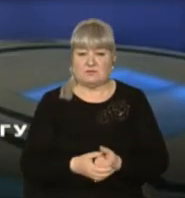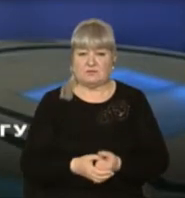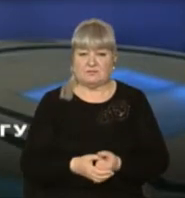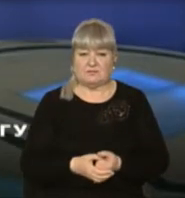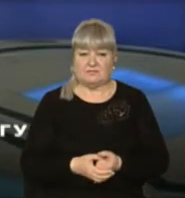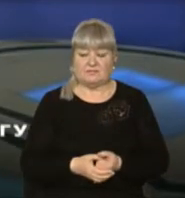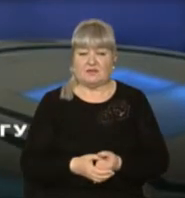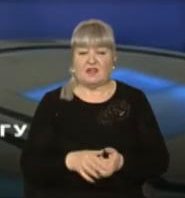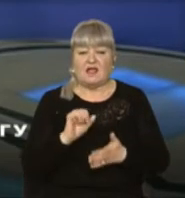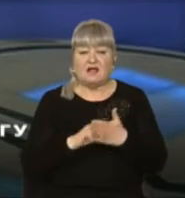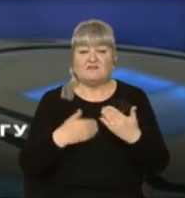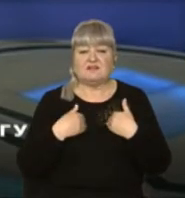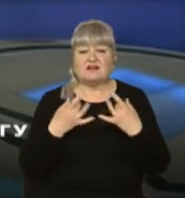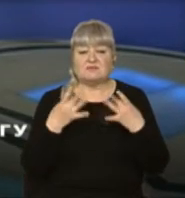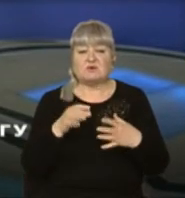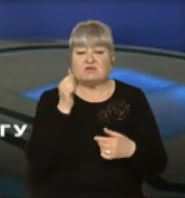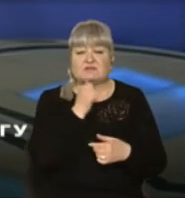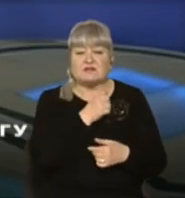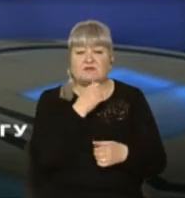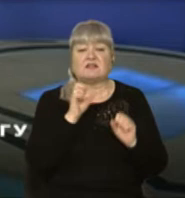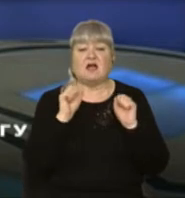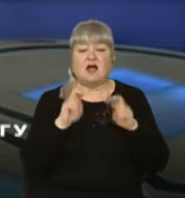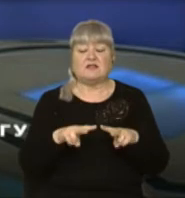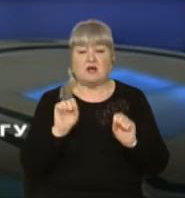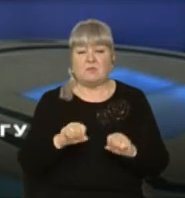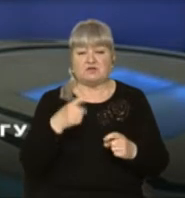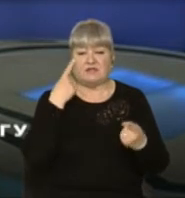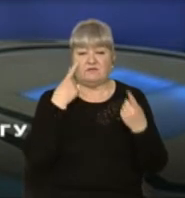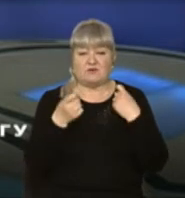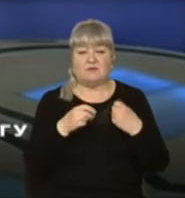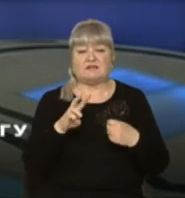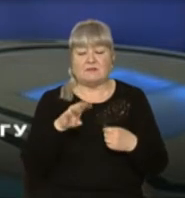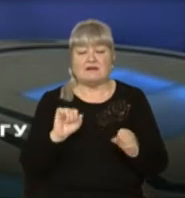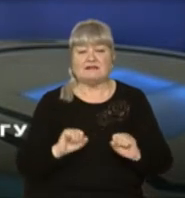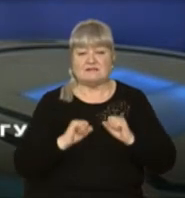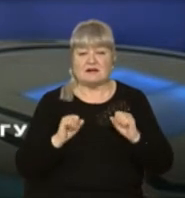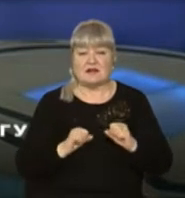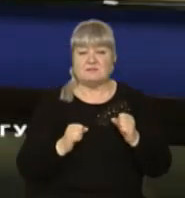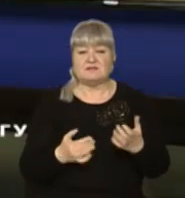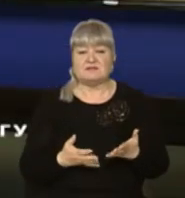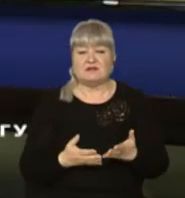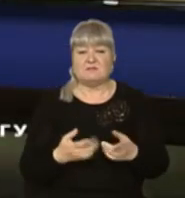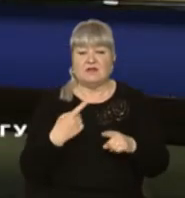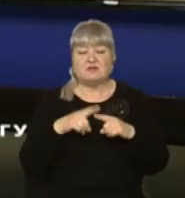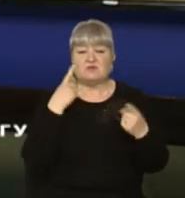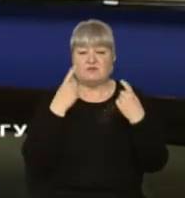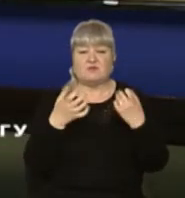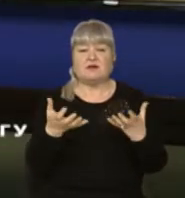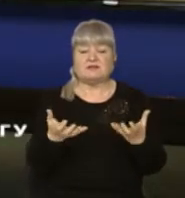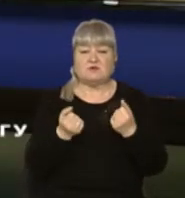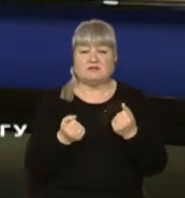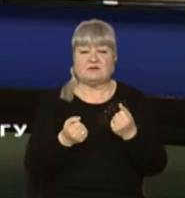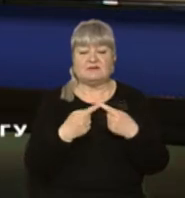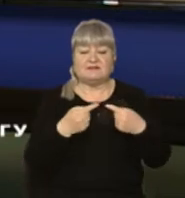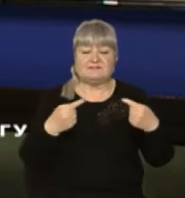Від нас просто скривають. То як можна про це інформувати, не маючи доступу? Ми стараємося все-таки цю інформацію отримати з різних джерел.